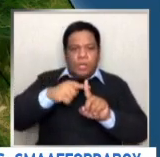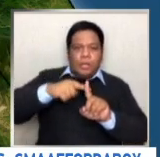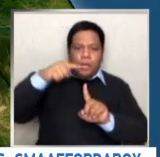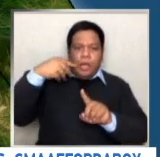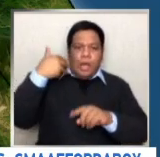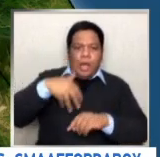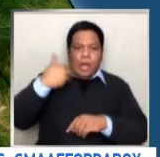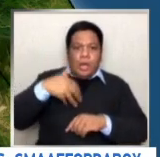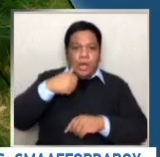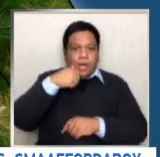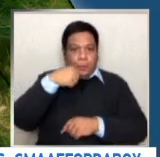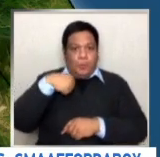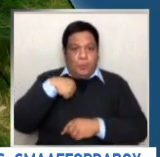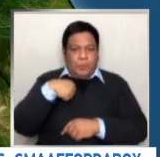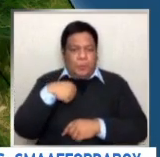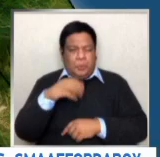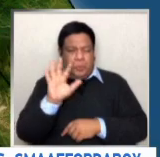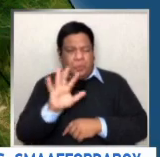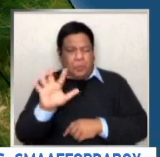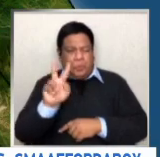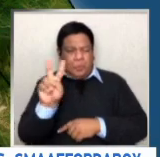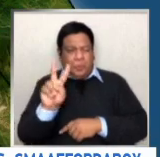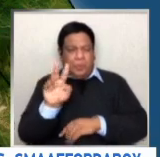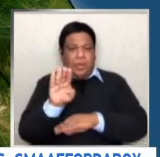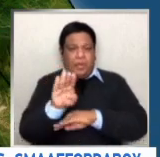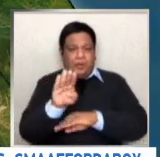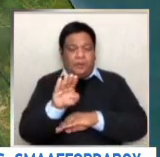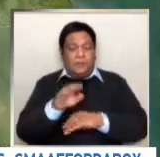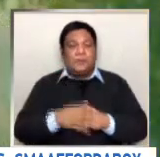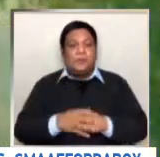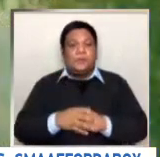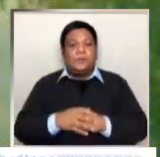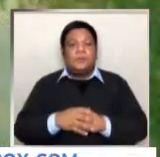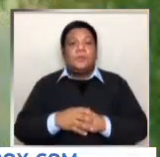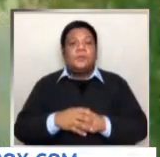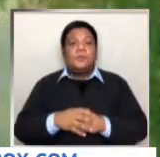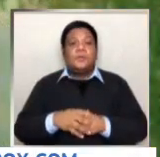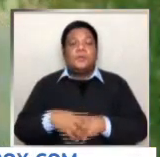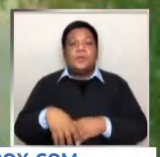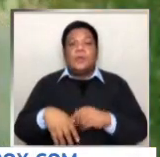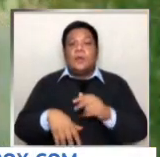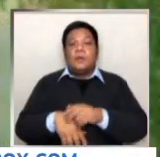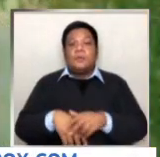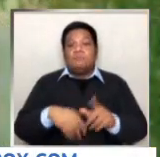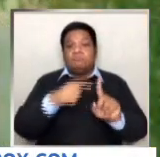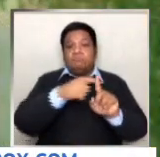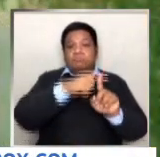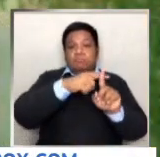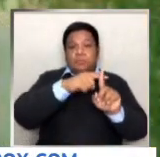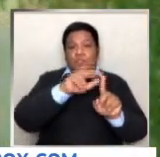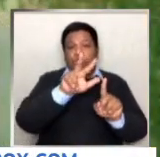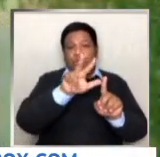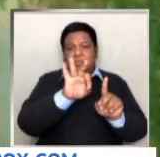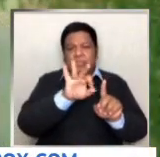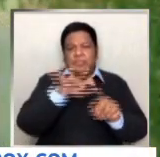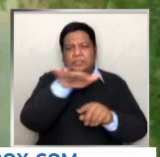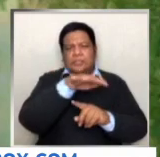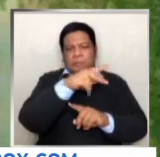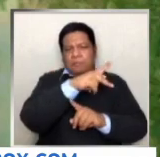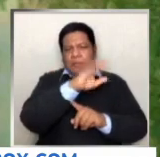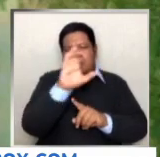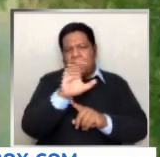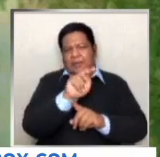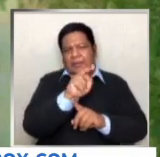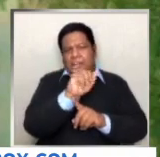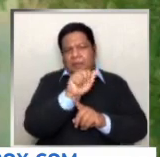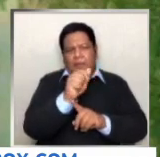yan, mga bandang alas 2 ng hapon. Umabot naman sa 39 degrees Celsius sa Maynaia, Pasay City, alauna ng hapon ang init